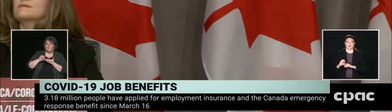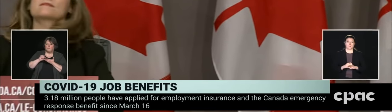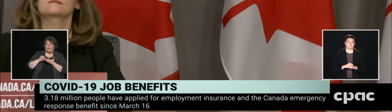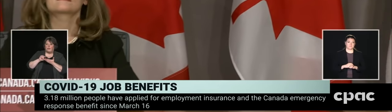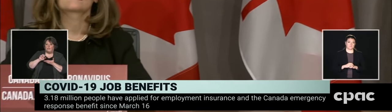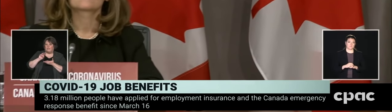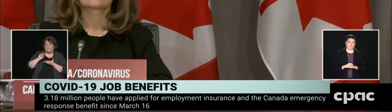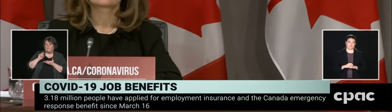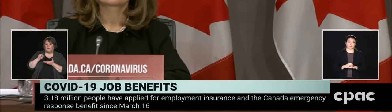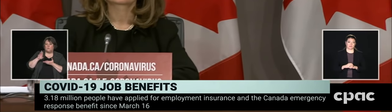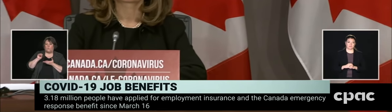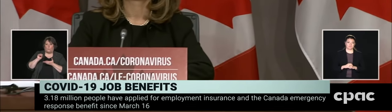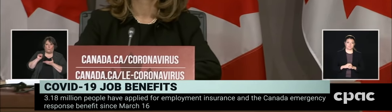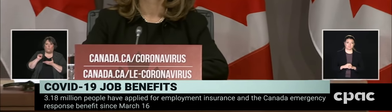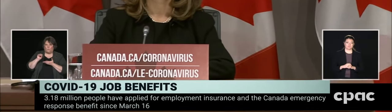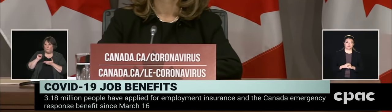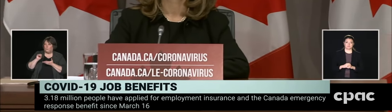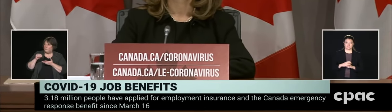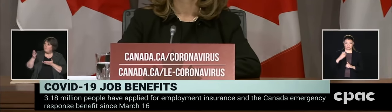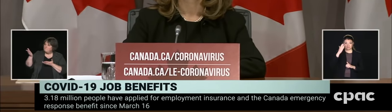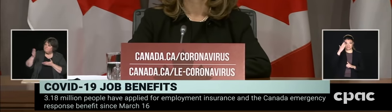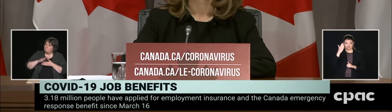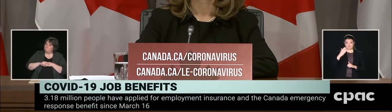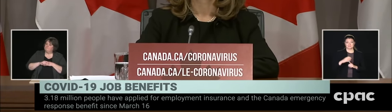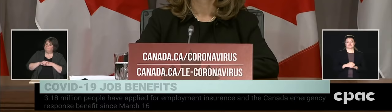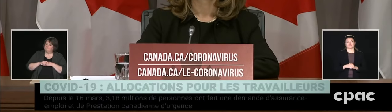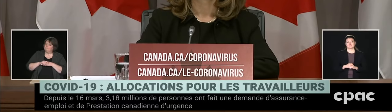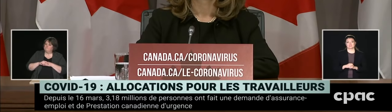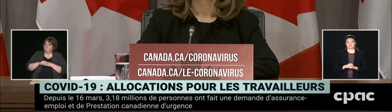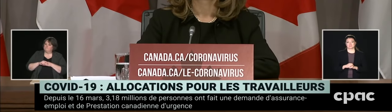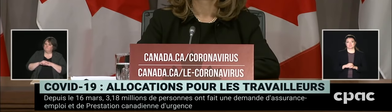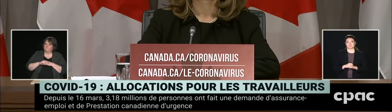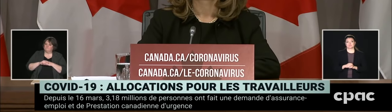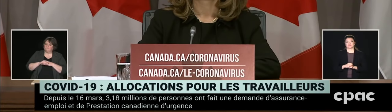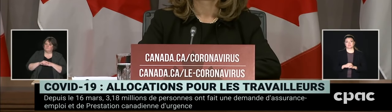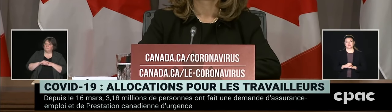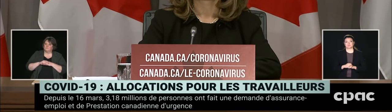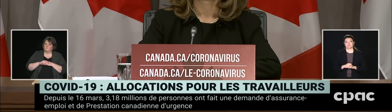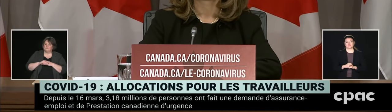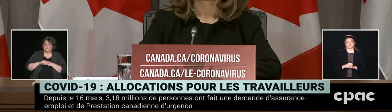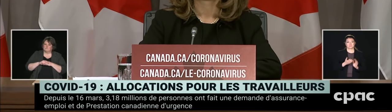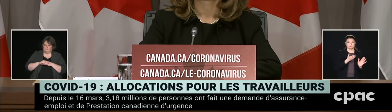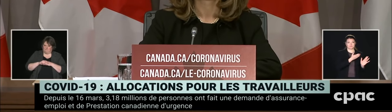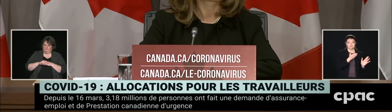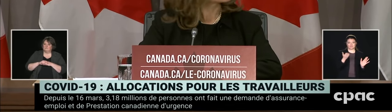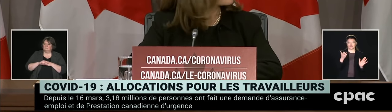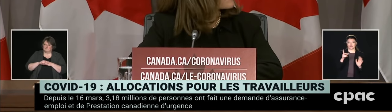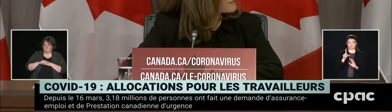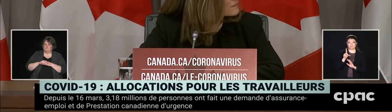Bonjour. Ma question s'adressait particulièrement à Mme la ministre Anand.